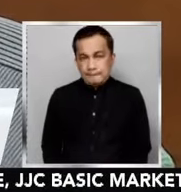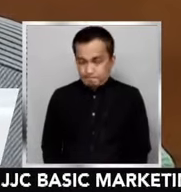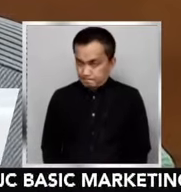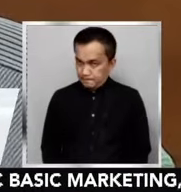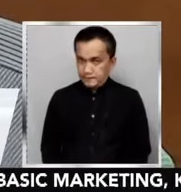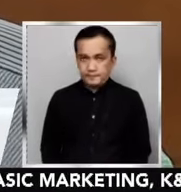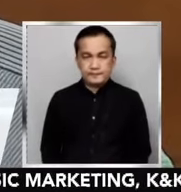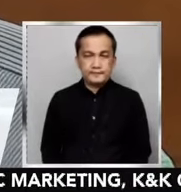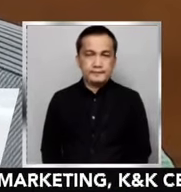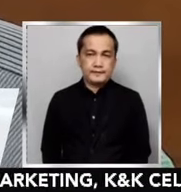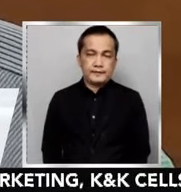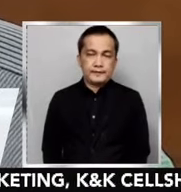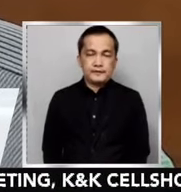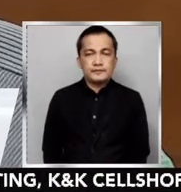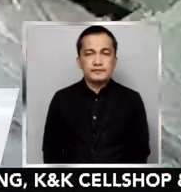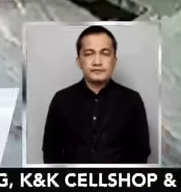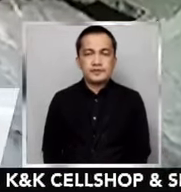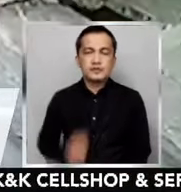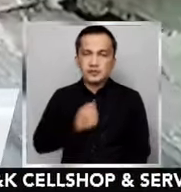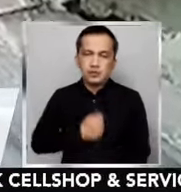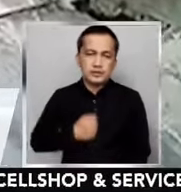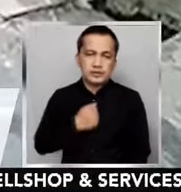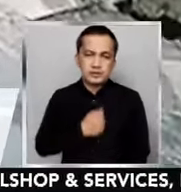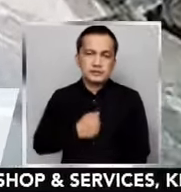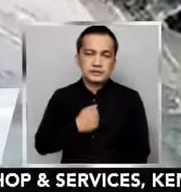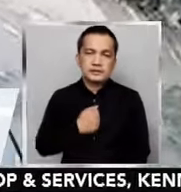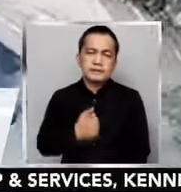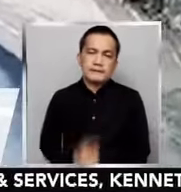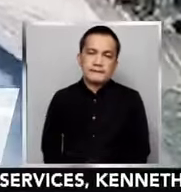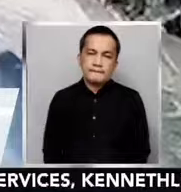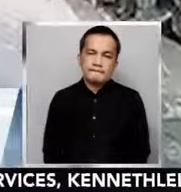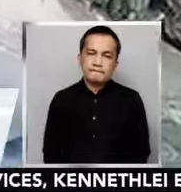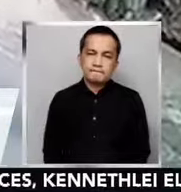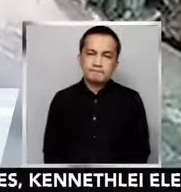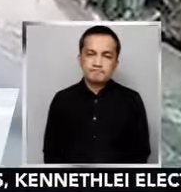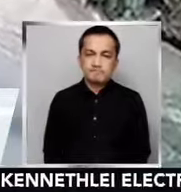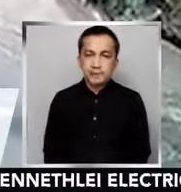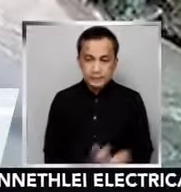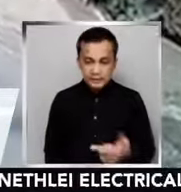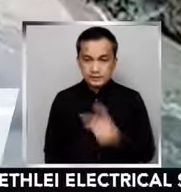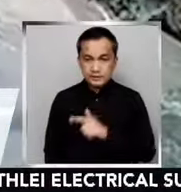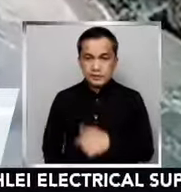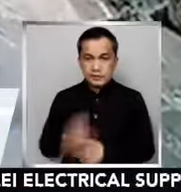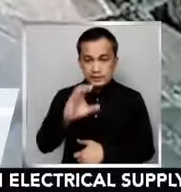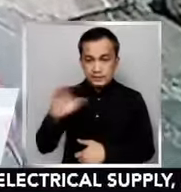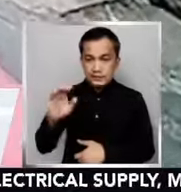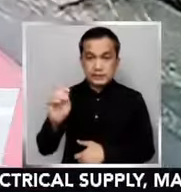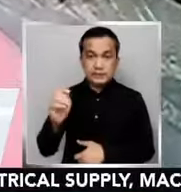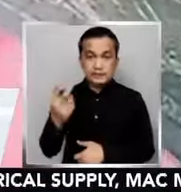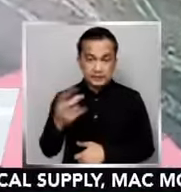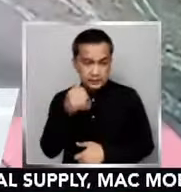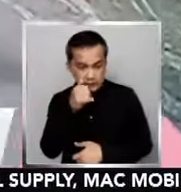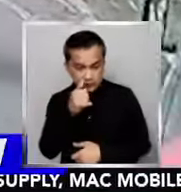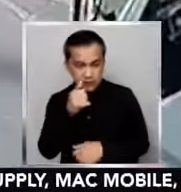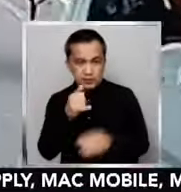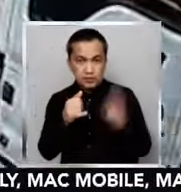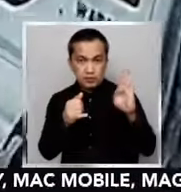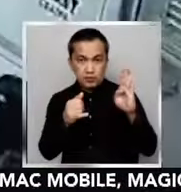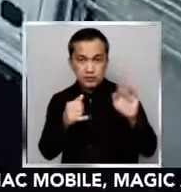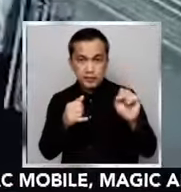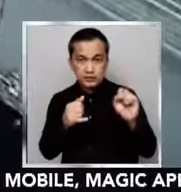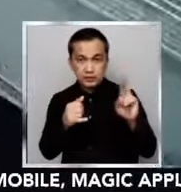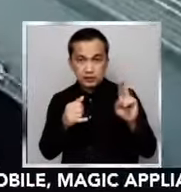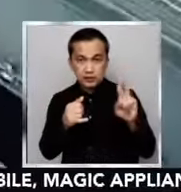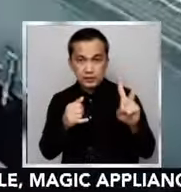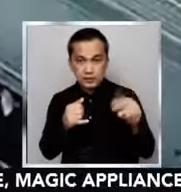lumutang Sorry talaga sa kuha ng CCTV makikit ang isang kulay asul na SUV ayon sa pulisya